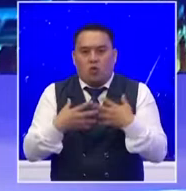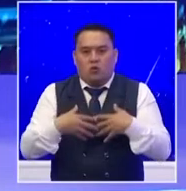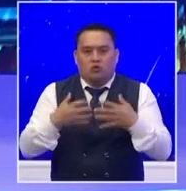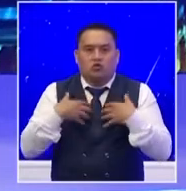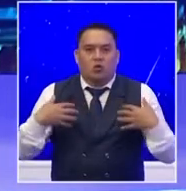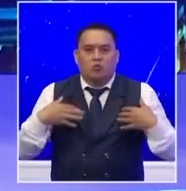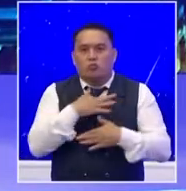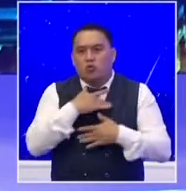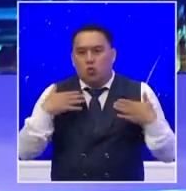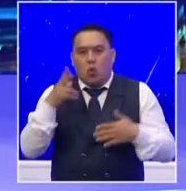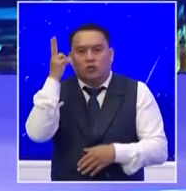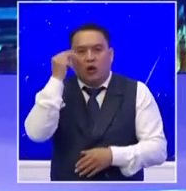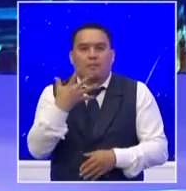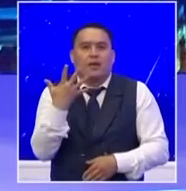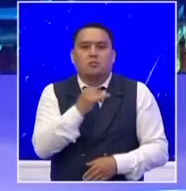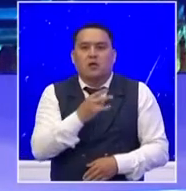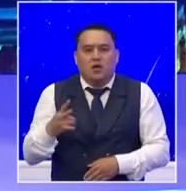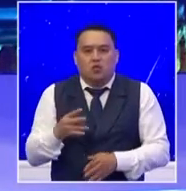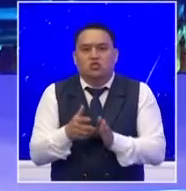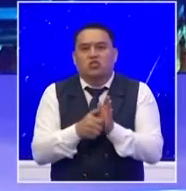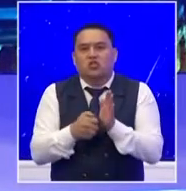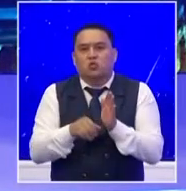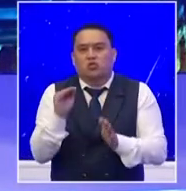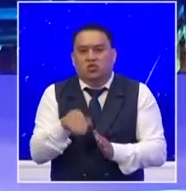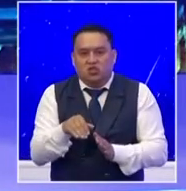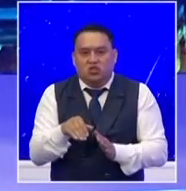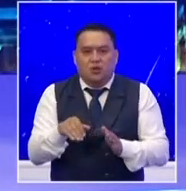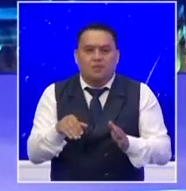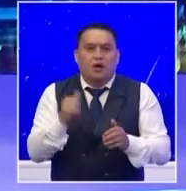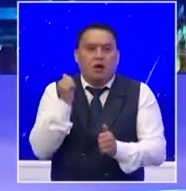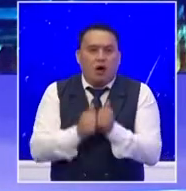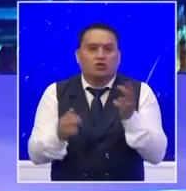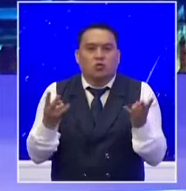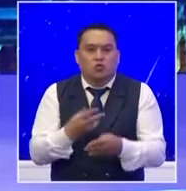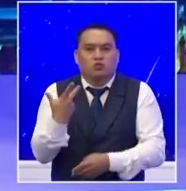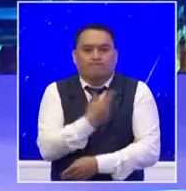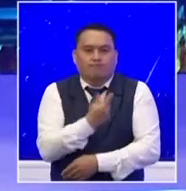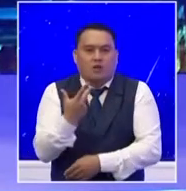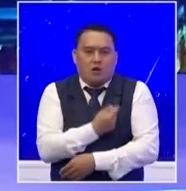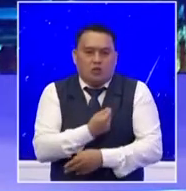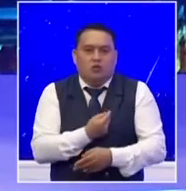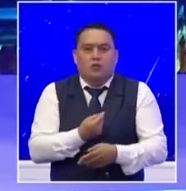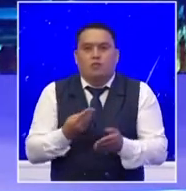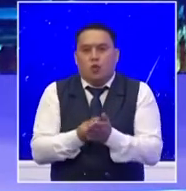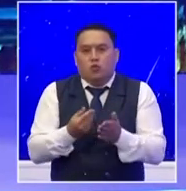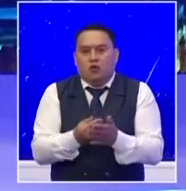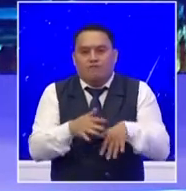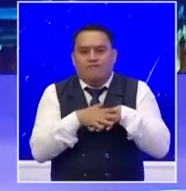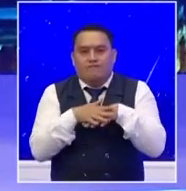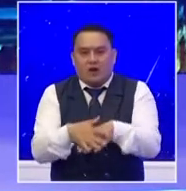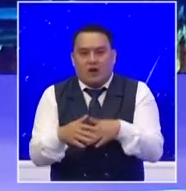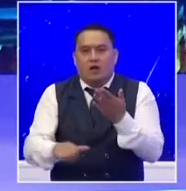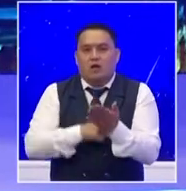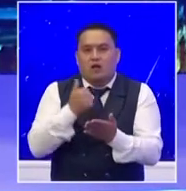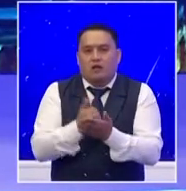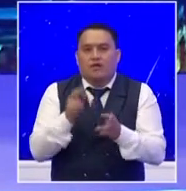самое многочисленное. Более 5 миллионов 600 тысяч голов. И каждой нужно сделать прививку. Средства бюджет выделяет. Но самое